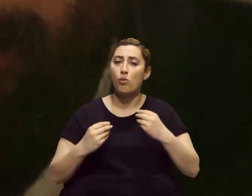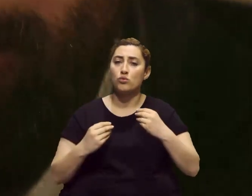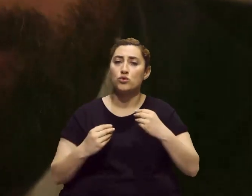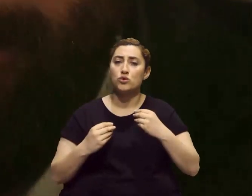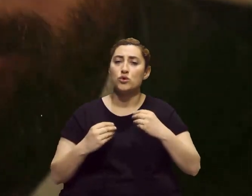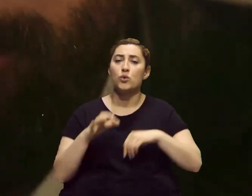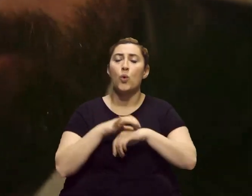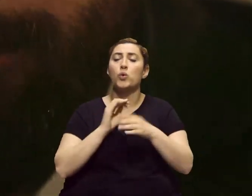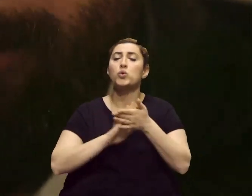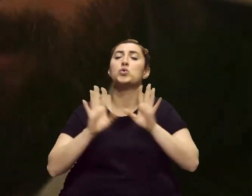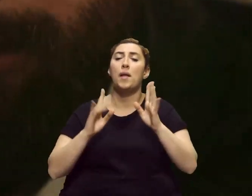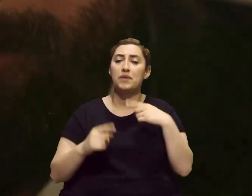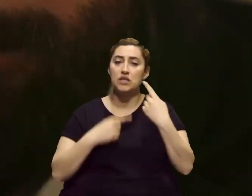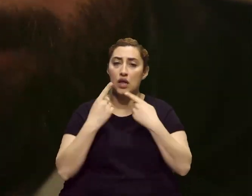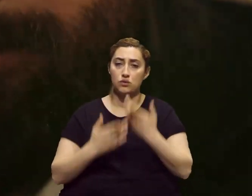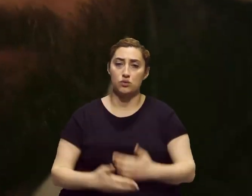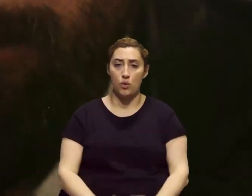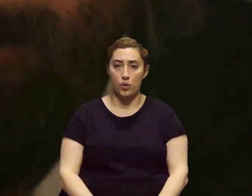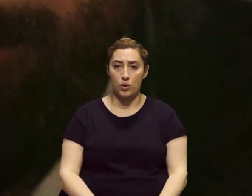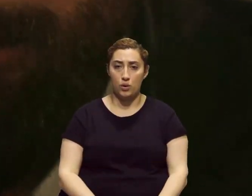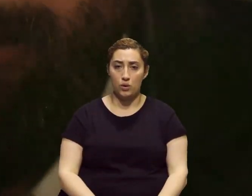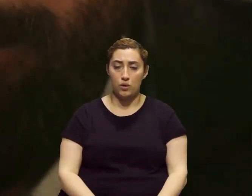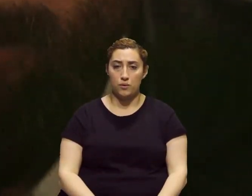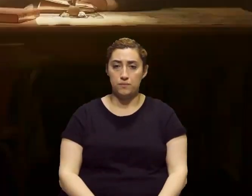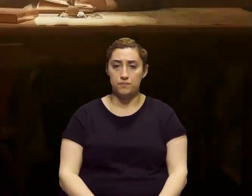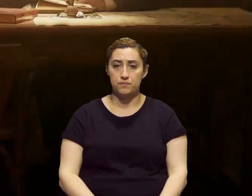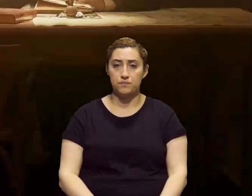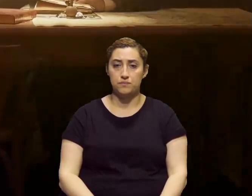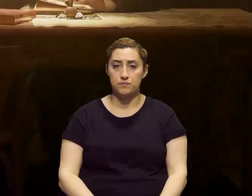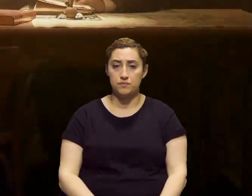Doktor toparlayamayacağını söylüyor. Ali ile Abdullah yanındalar.